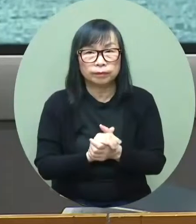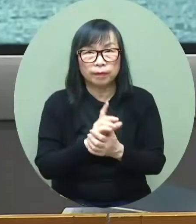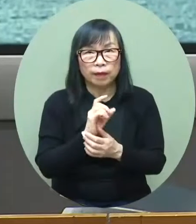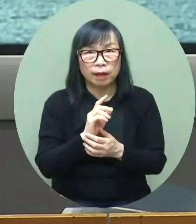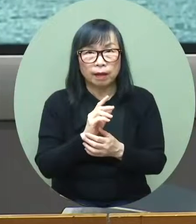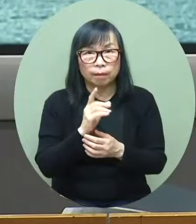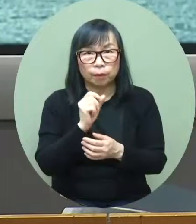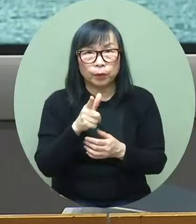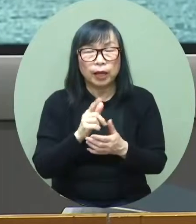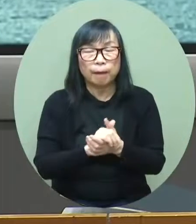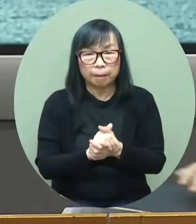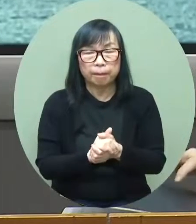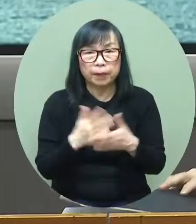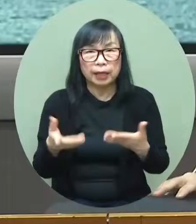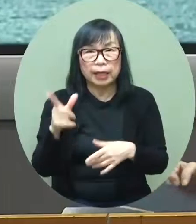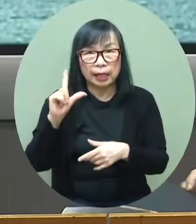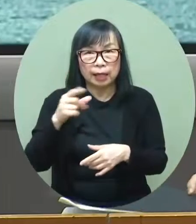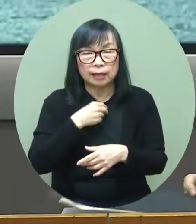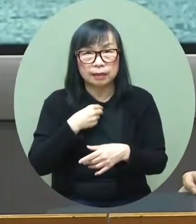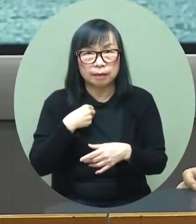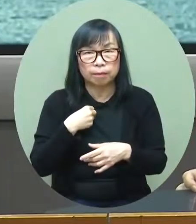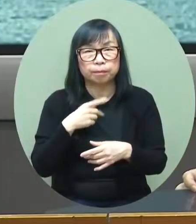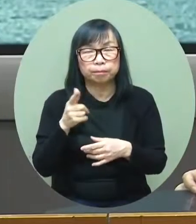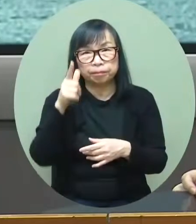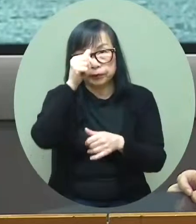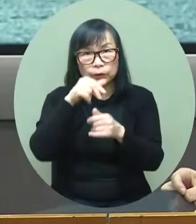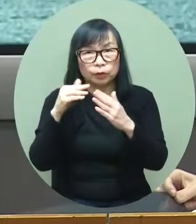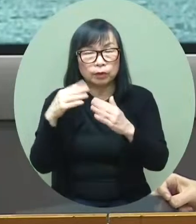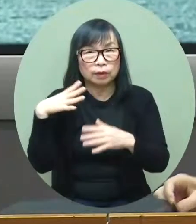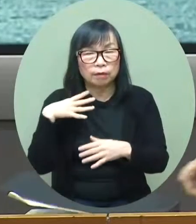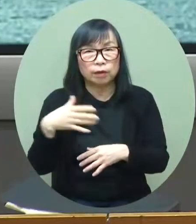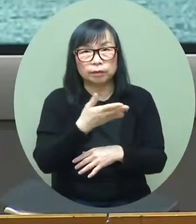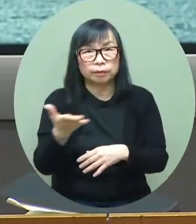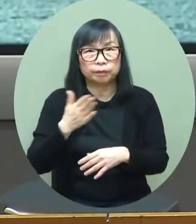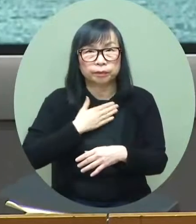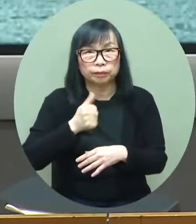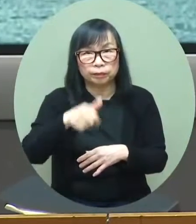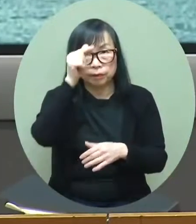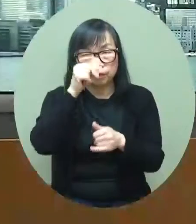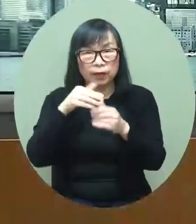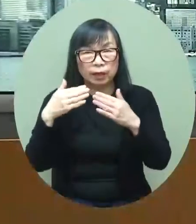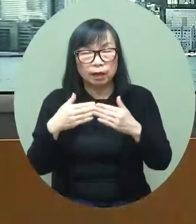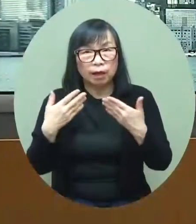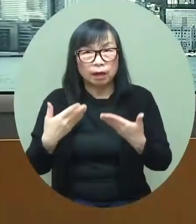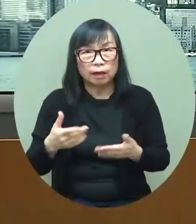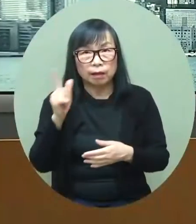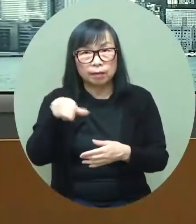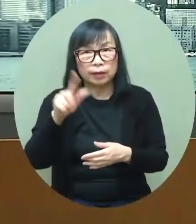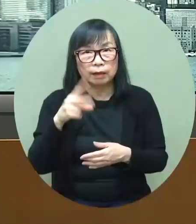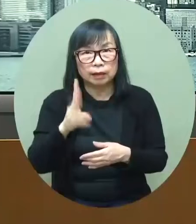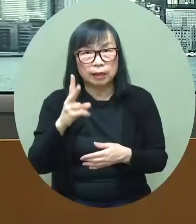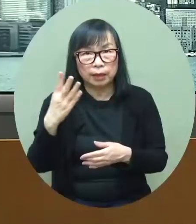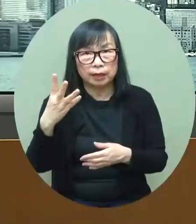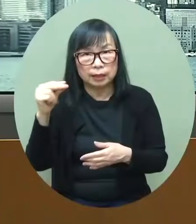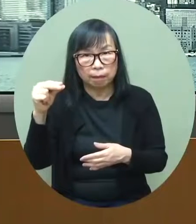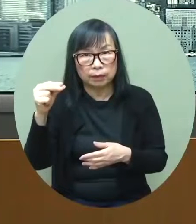是這麼多，謝謝。 好，現在請李醫生講一下醫管局方面的情況。 大家好，醫管局呢現時有